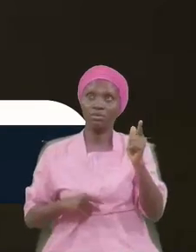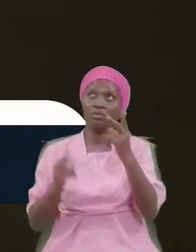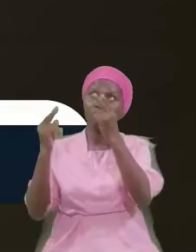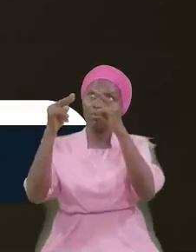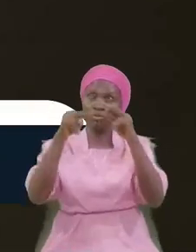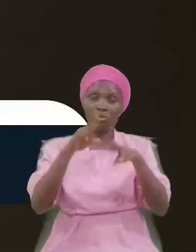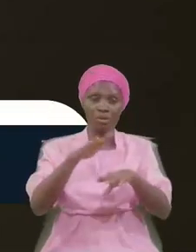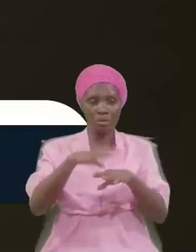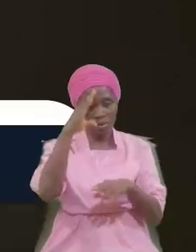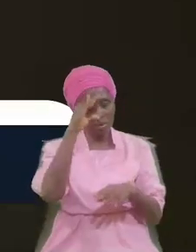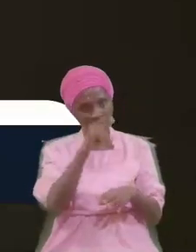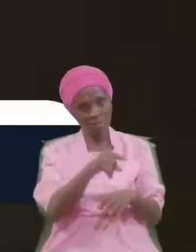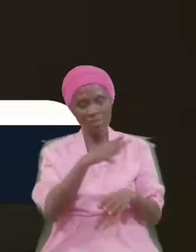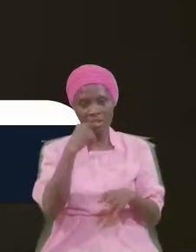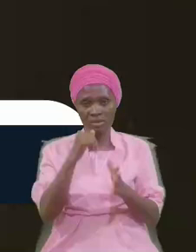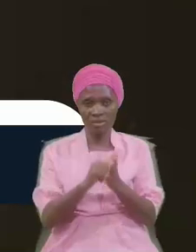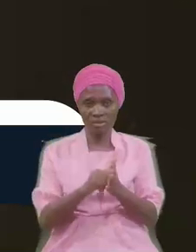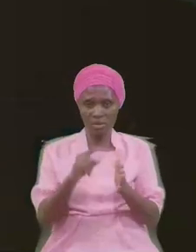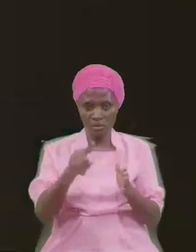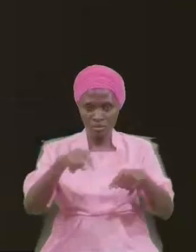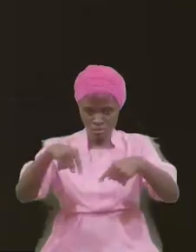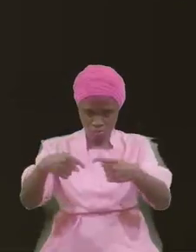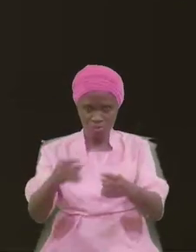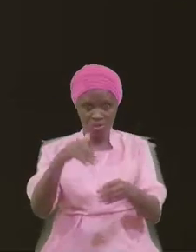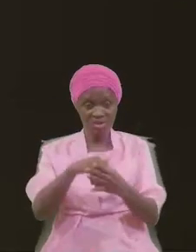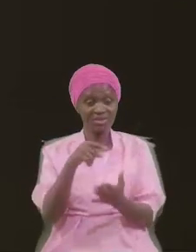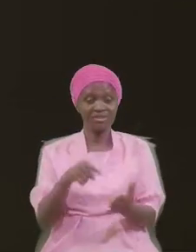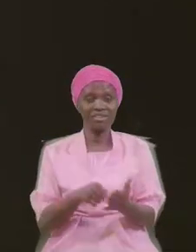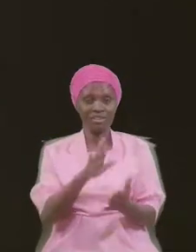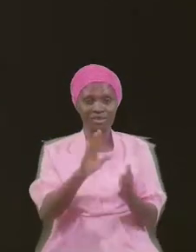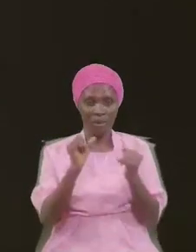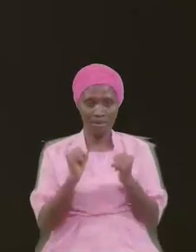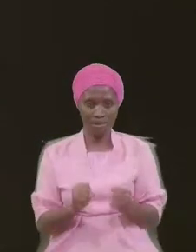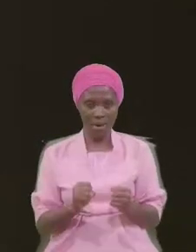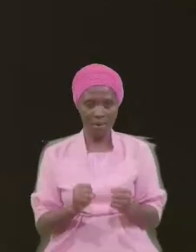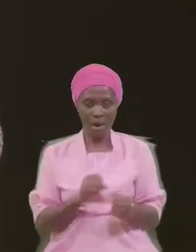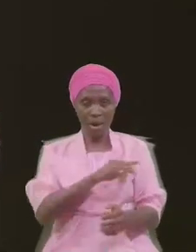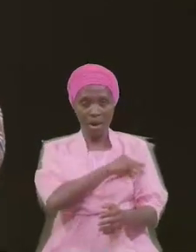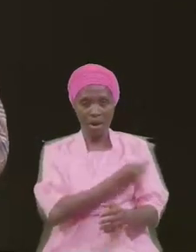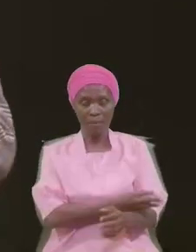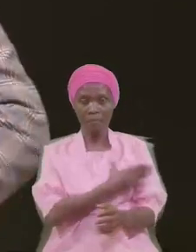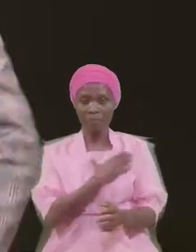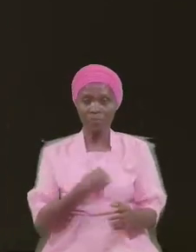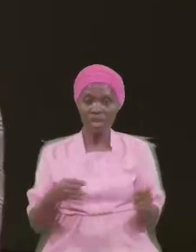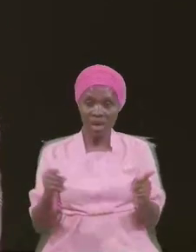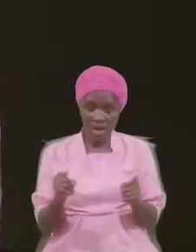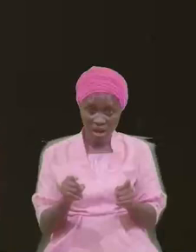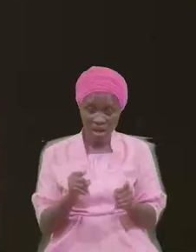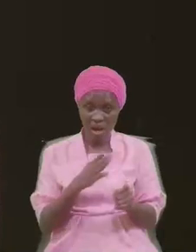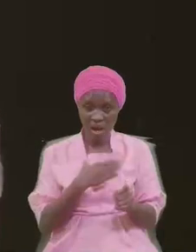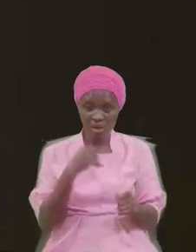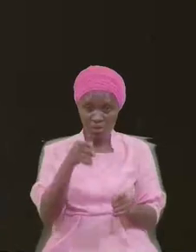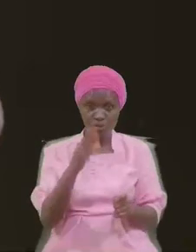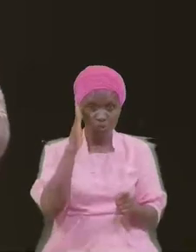lui et dit, va avec cette force que tu as et